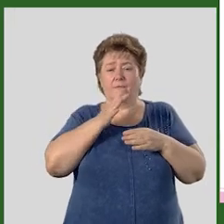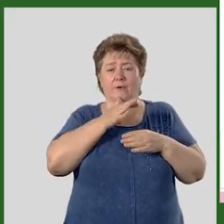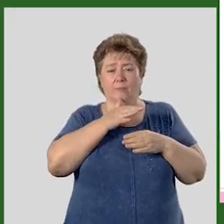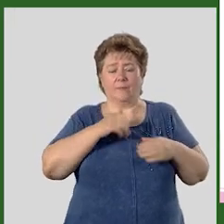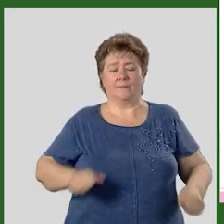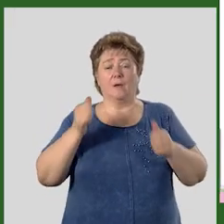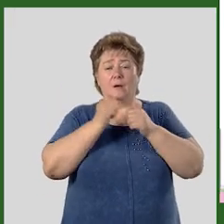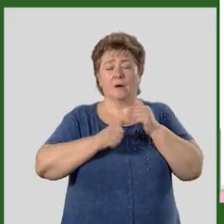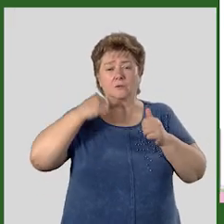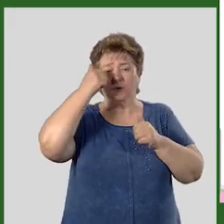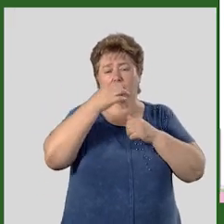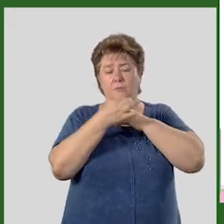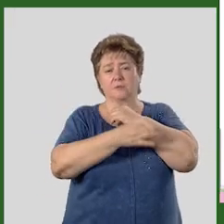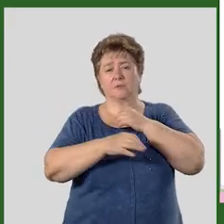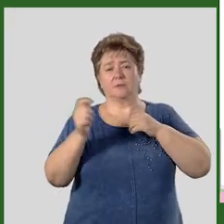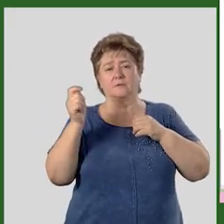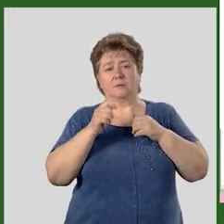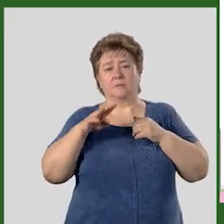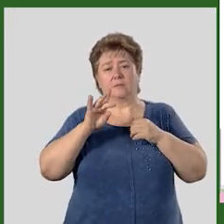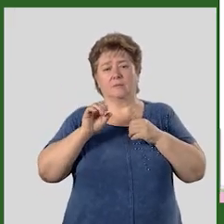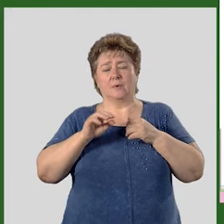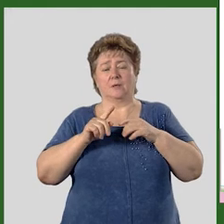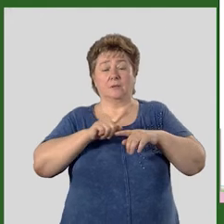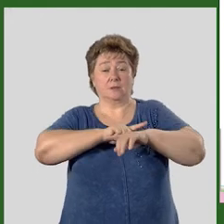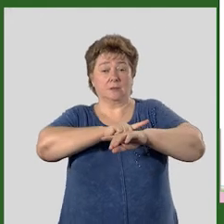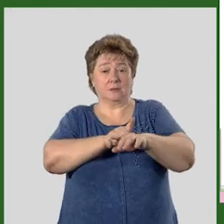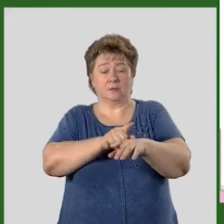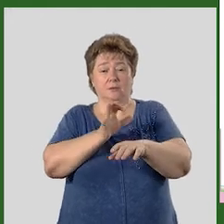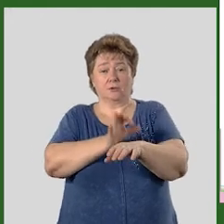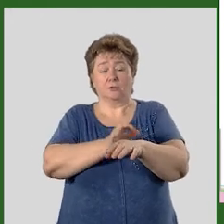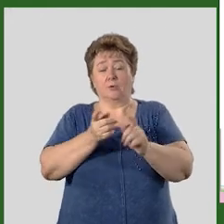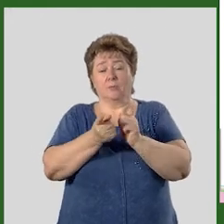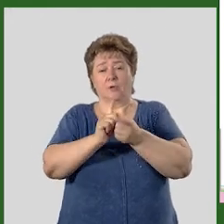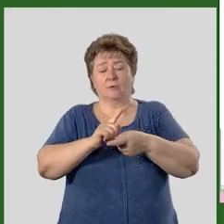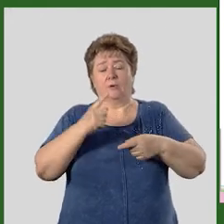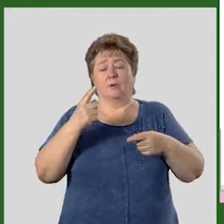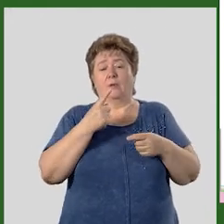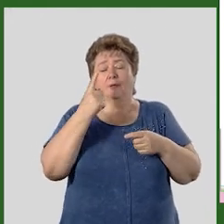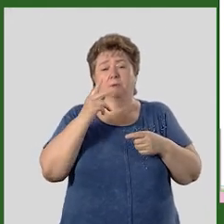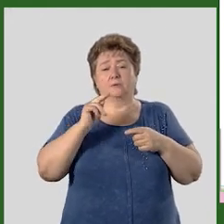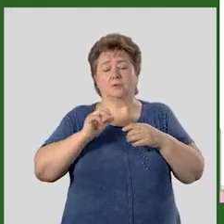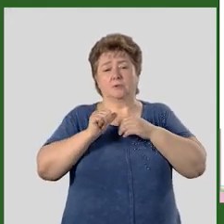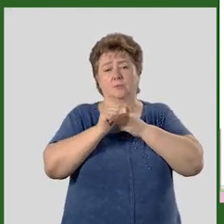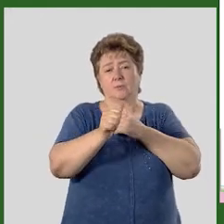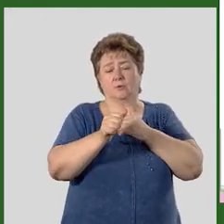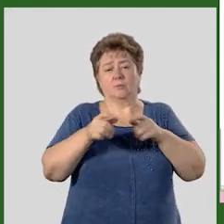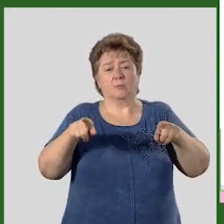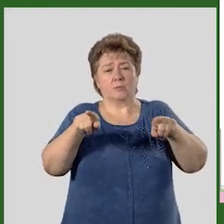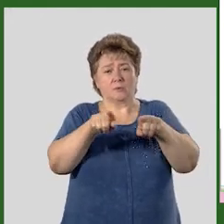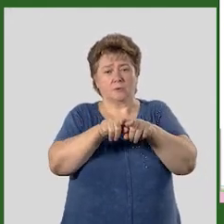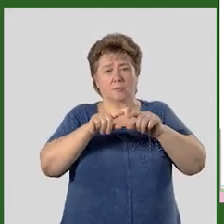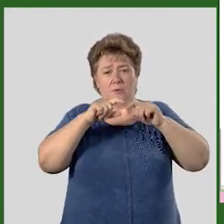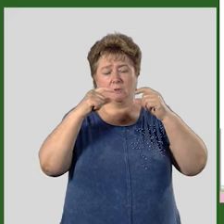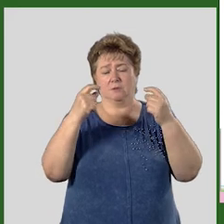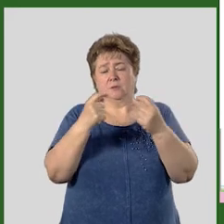время. Ежегодно в последнее воскресенье марта стрелка часов переводится на 1 час вперед по сравнению с поясным